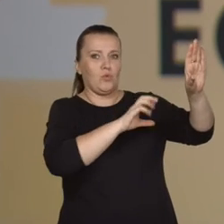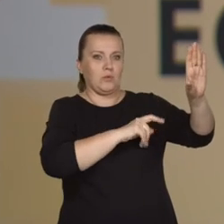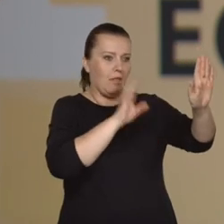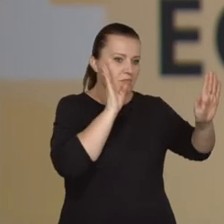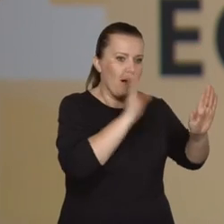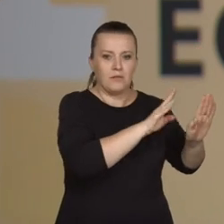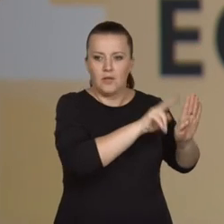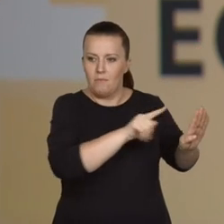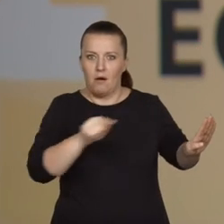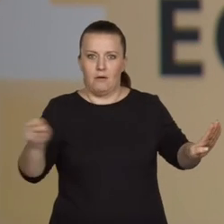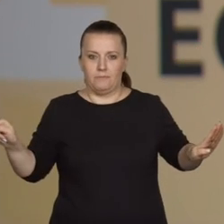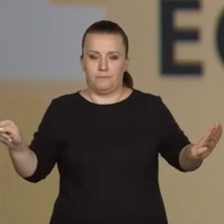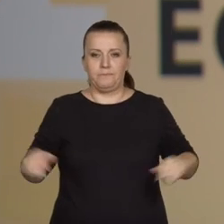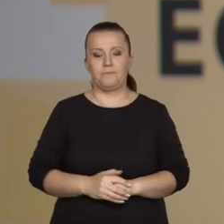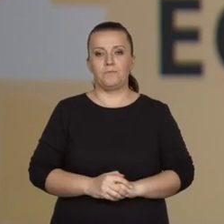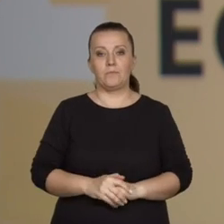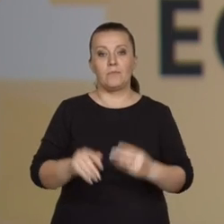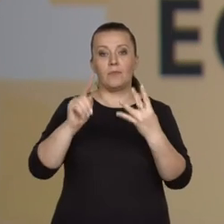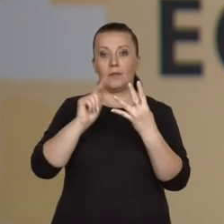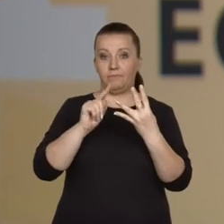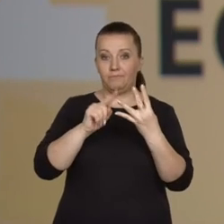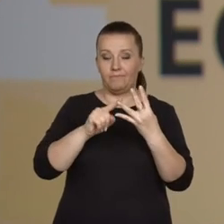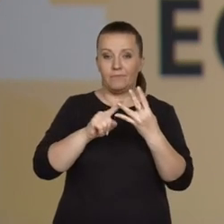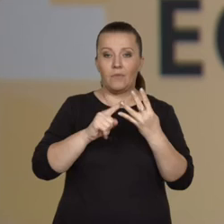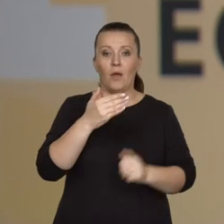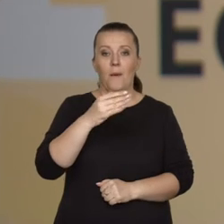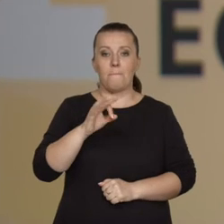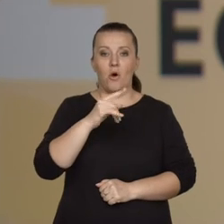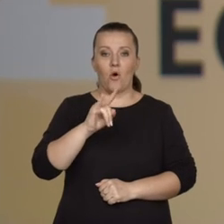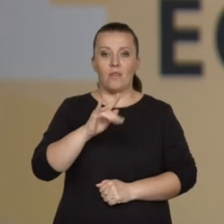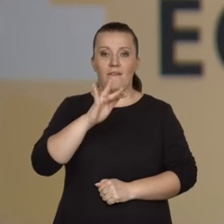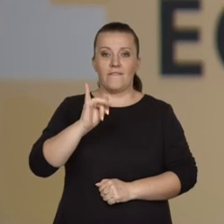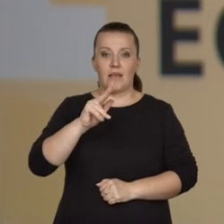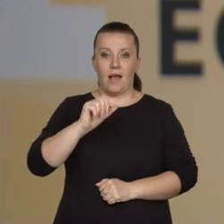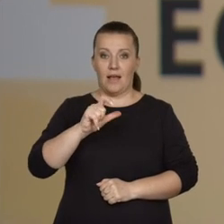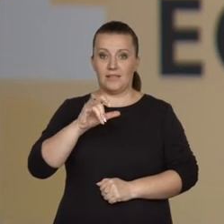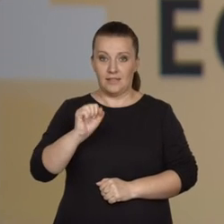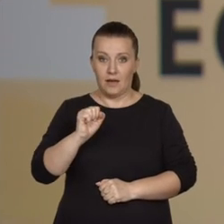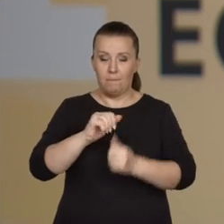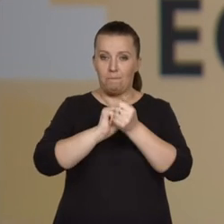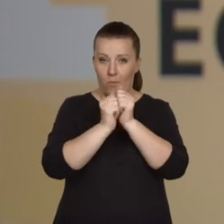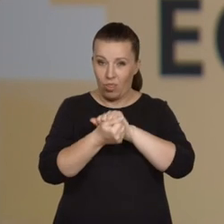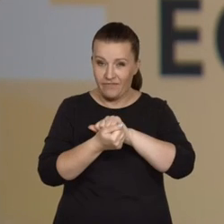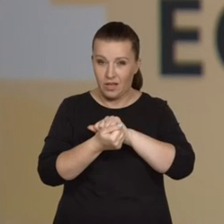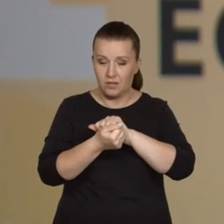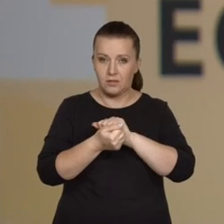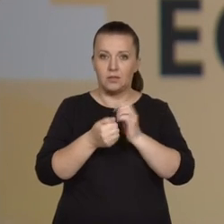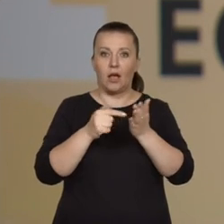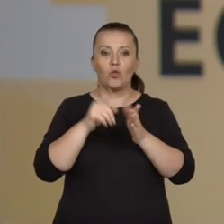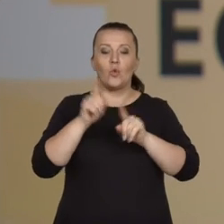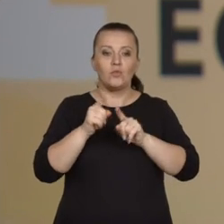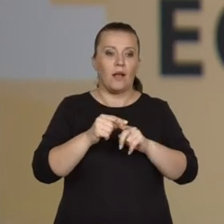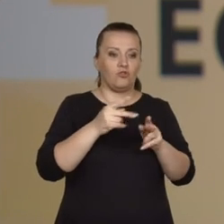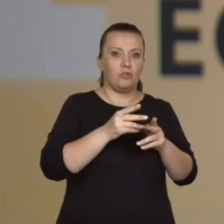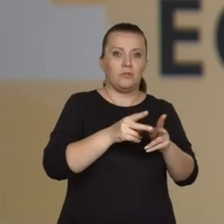też coś, co nazywamy modyfikacją, że w ciągu epoki to, co było już poprzednio, zostaje w